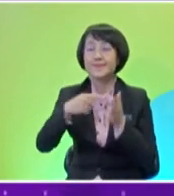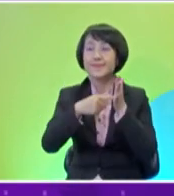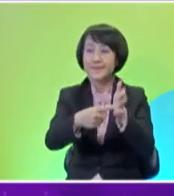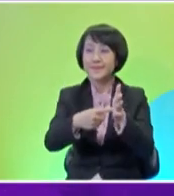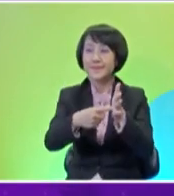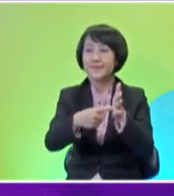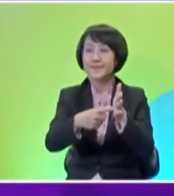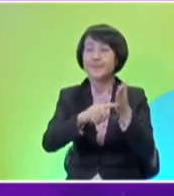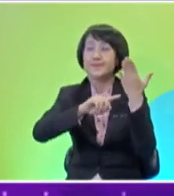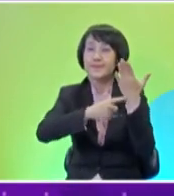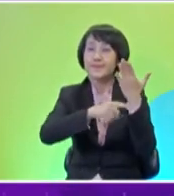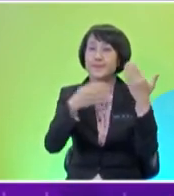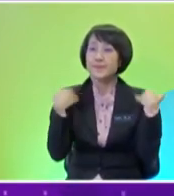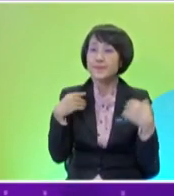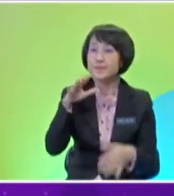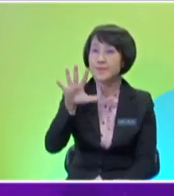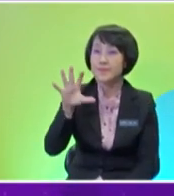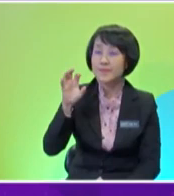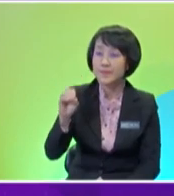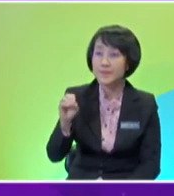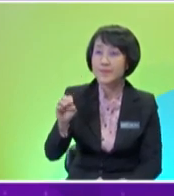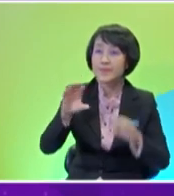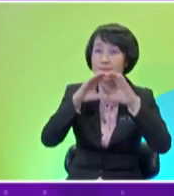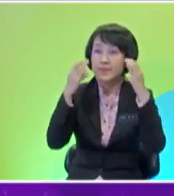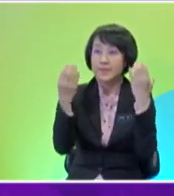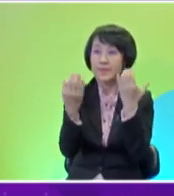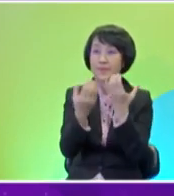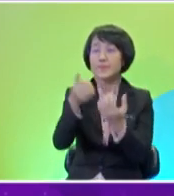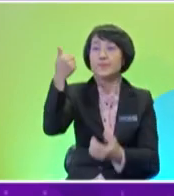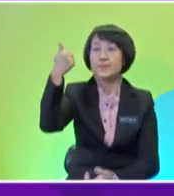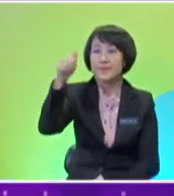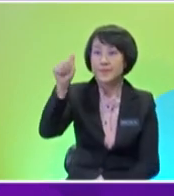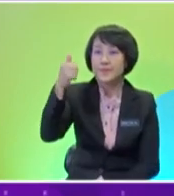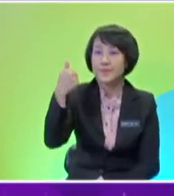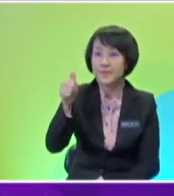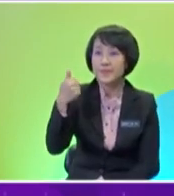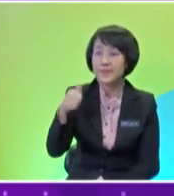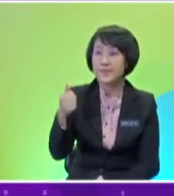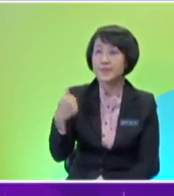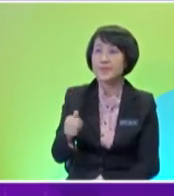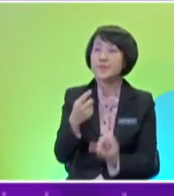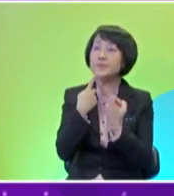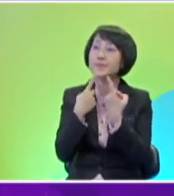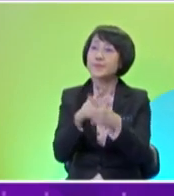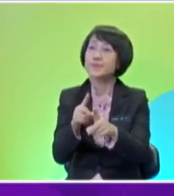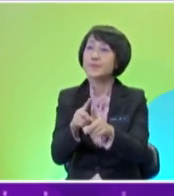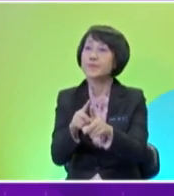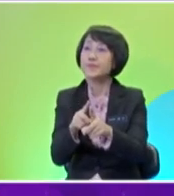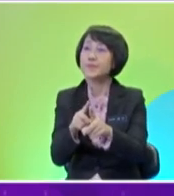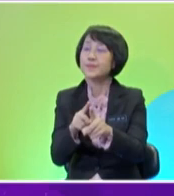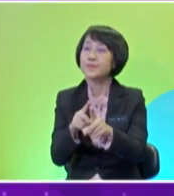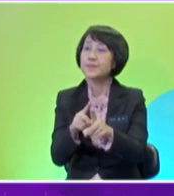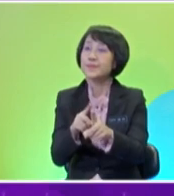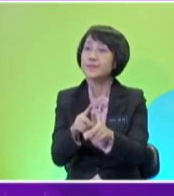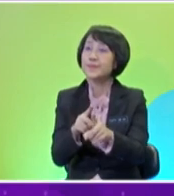ada 50 dan dia kumpulkan kepada 10 dan jawabannya apa Adik Rayan Oke boleh buka